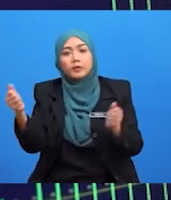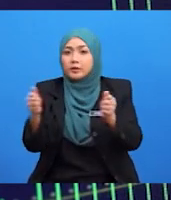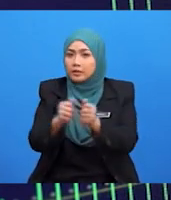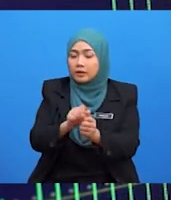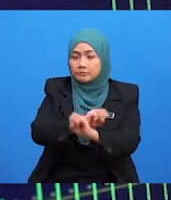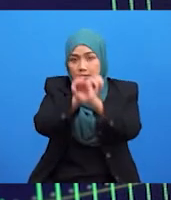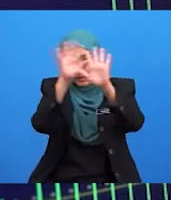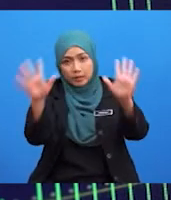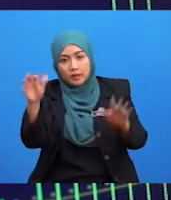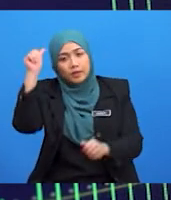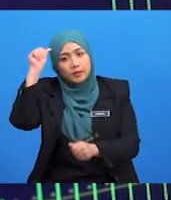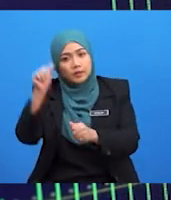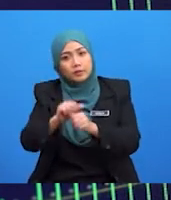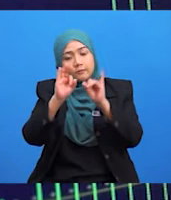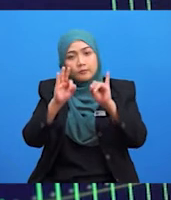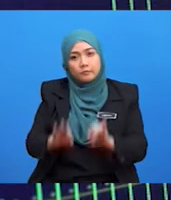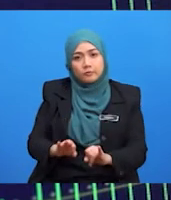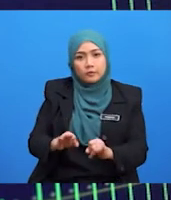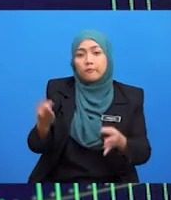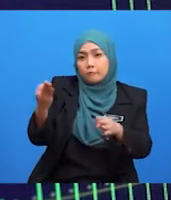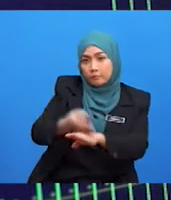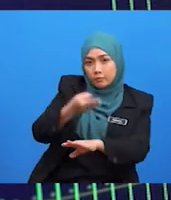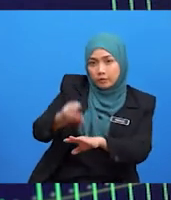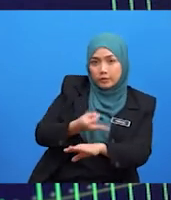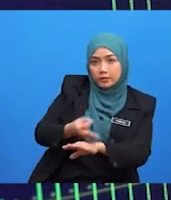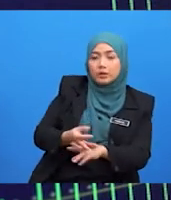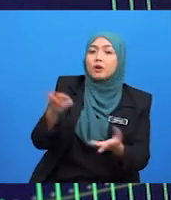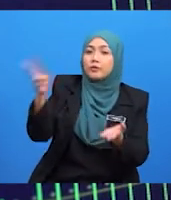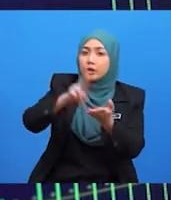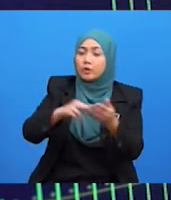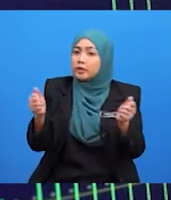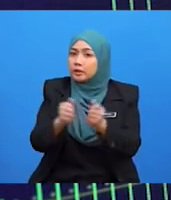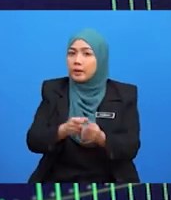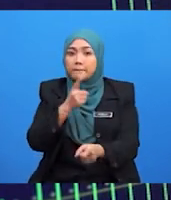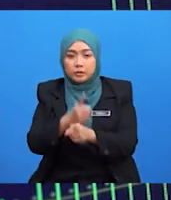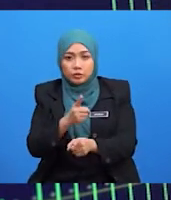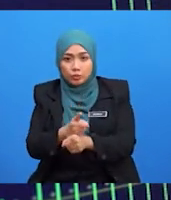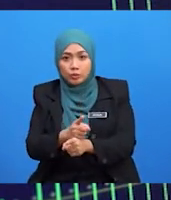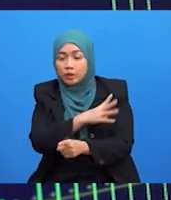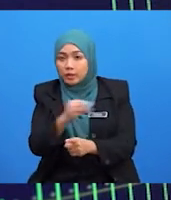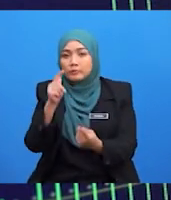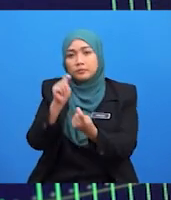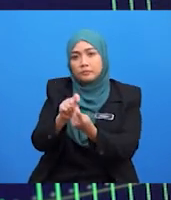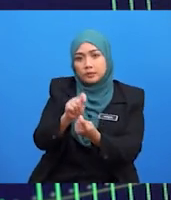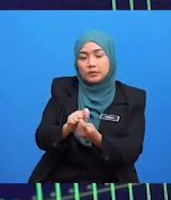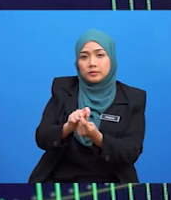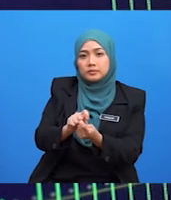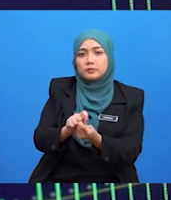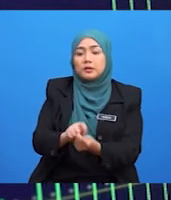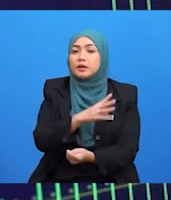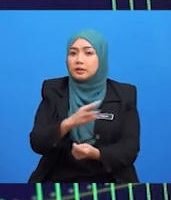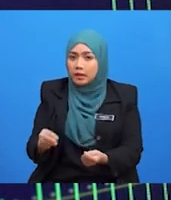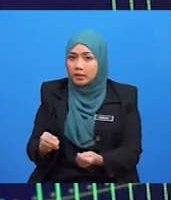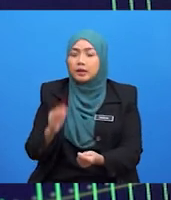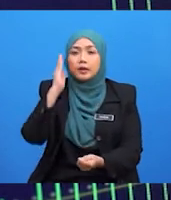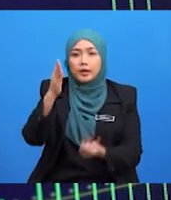dengan jelas. Ingat format dan formulanya. Rekodkan dengan betul dan tepat. InsyaAllah, akaun pasti akan